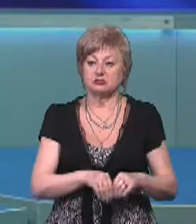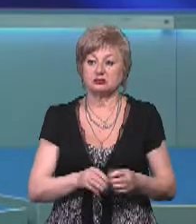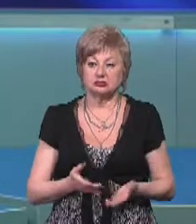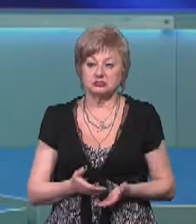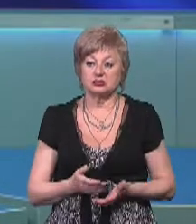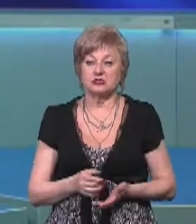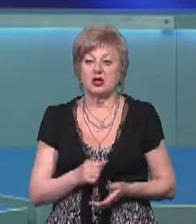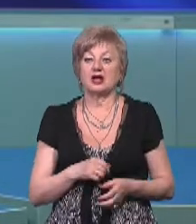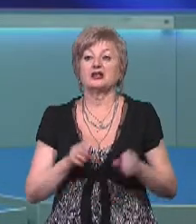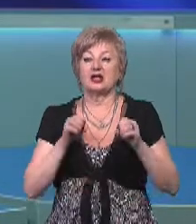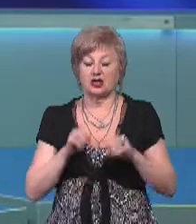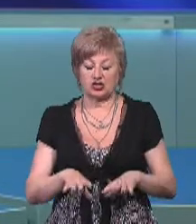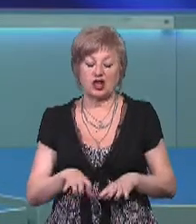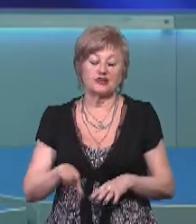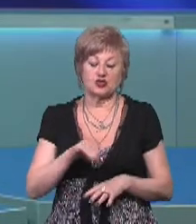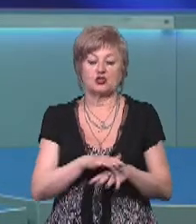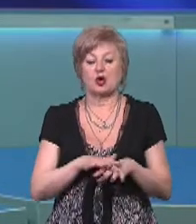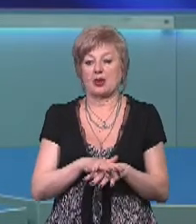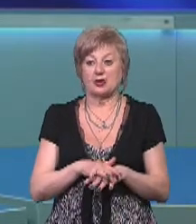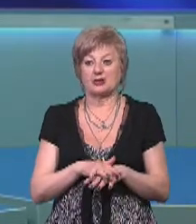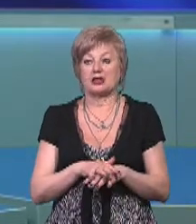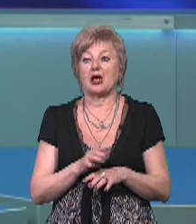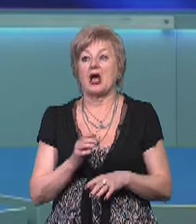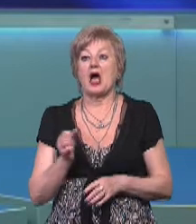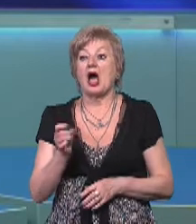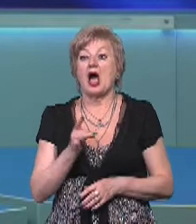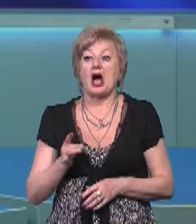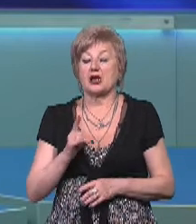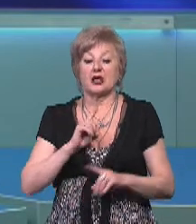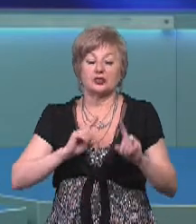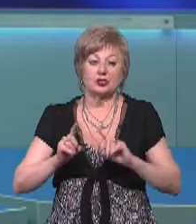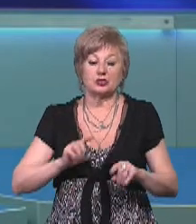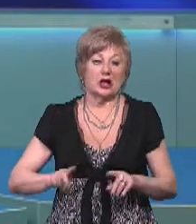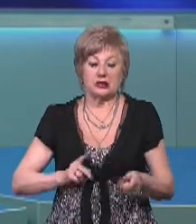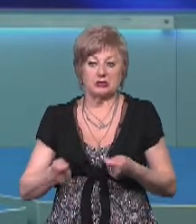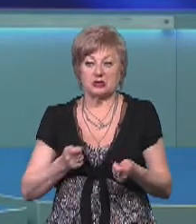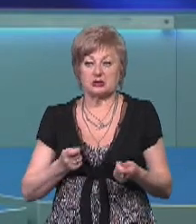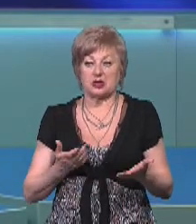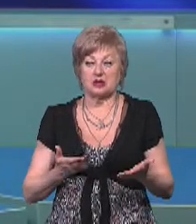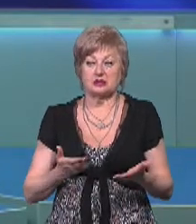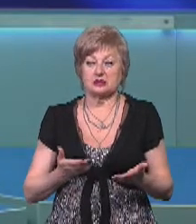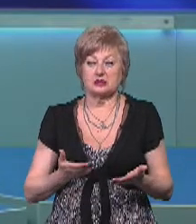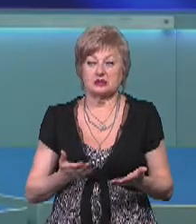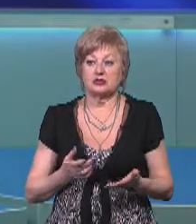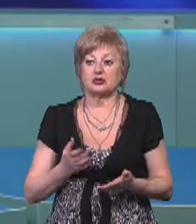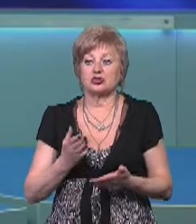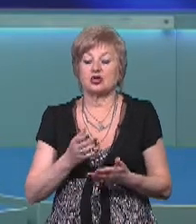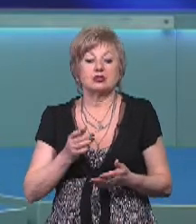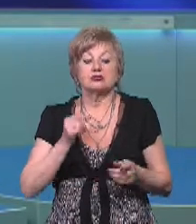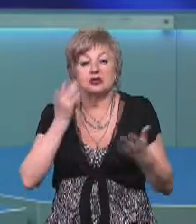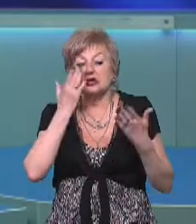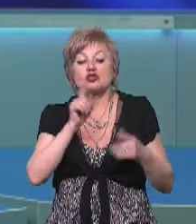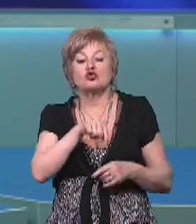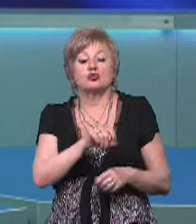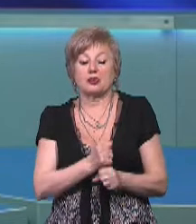все вирішує об'єднана територіальна громада і її рада, а районна рада, районна адміністрація взагалі скоро не буде знати, що там